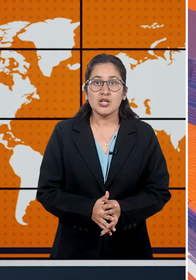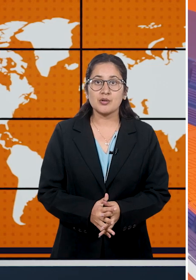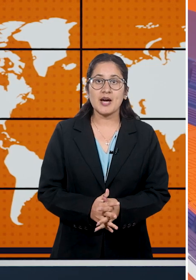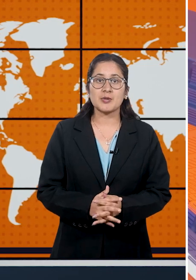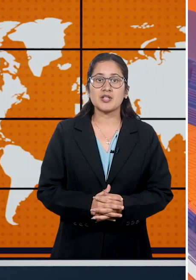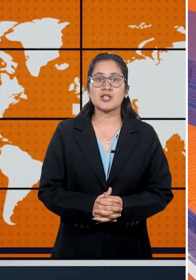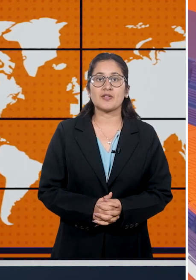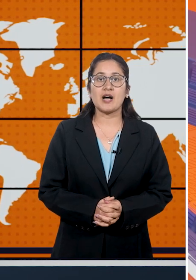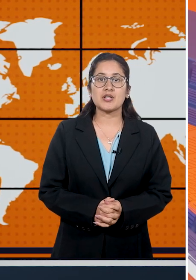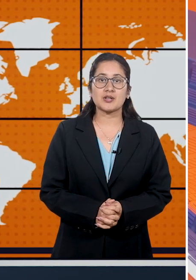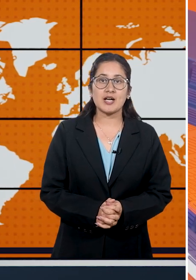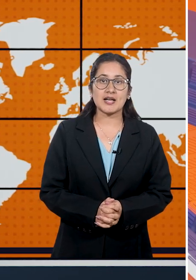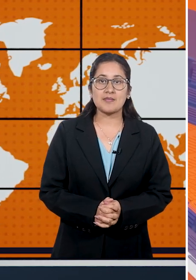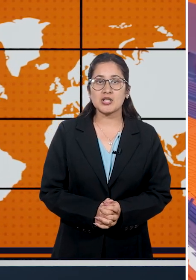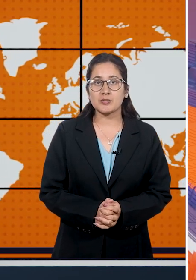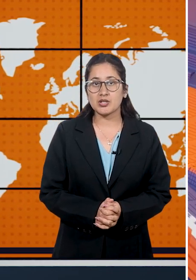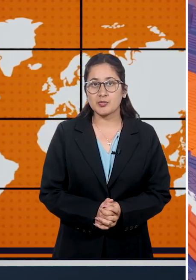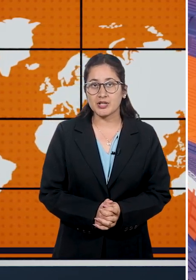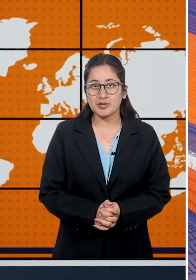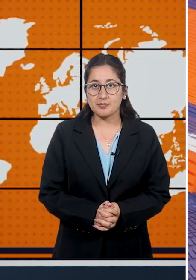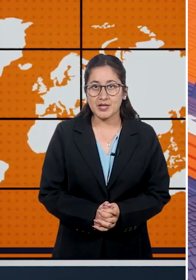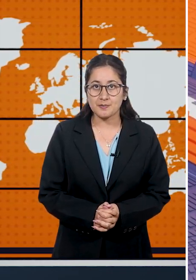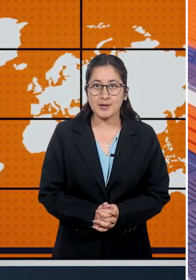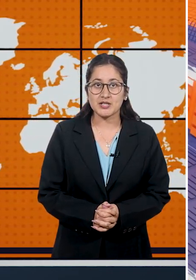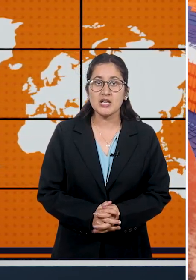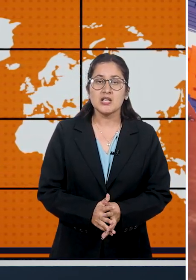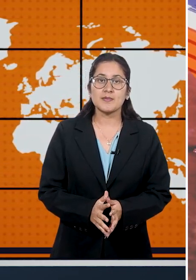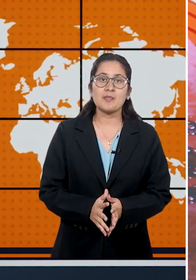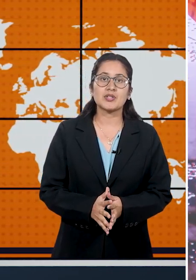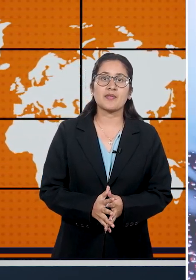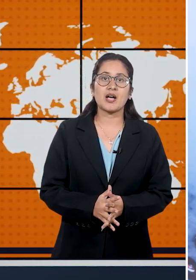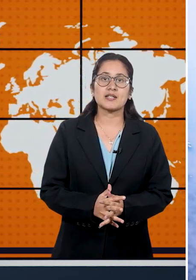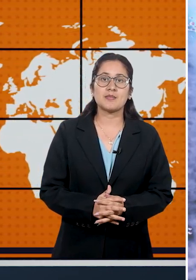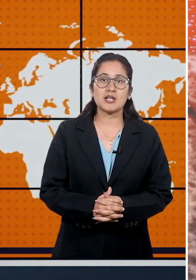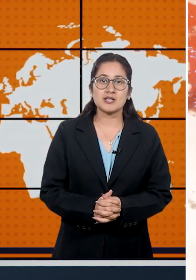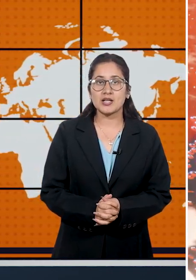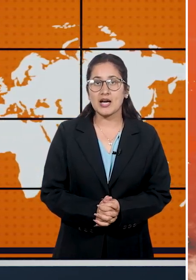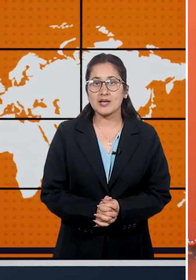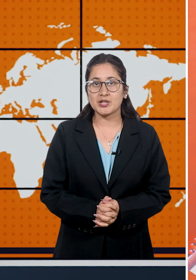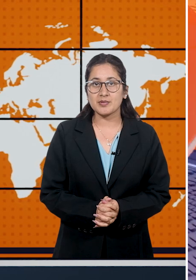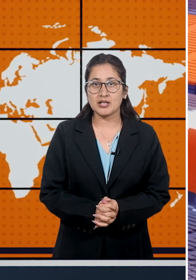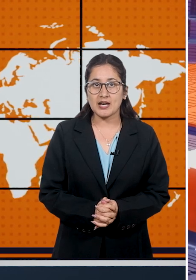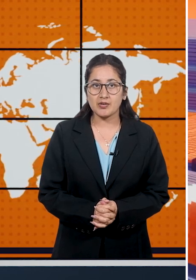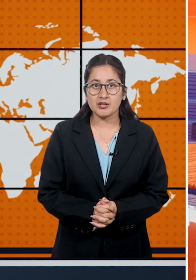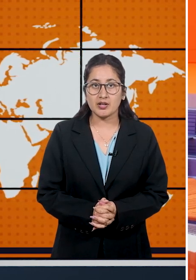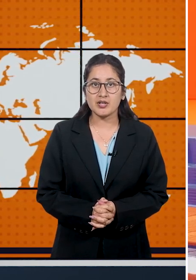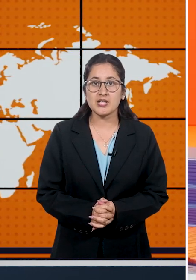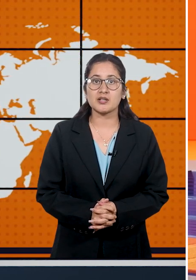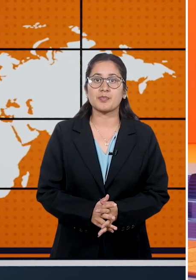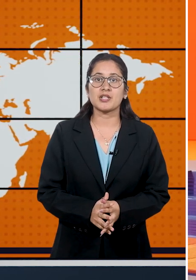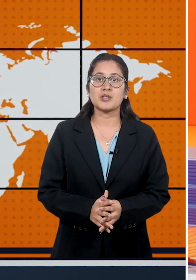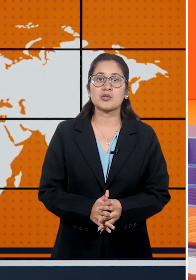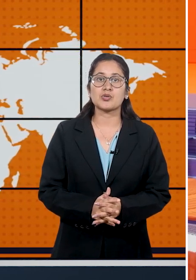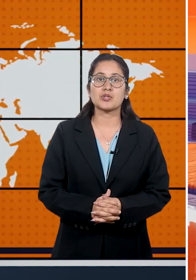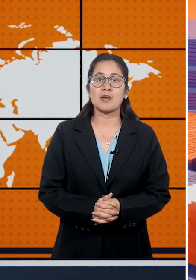सिफारिस। सोमबार प्रतिनिधि सभा बैठकमा छानबिन समितिको प्रतिवेदन पेश भएपछि सभामुख देवराज घिमिरेले सरकारलाई प्रतिवेदन कार्यान्वयन गर्न